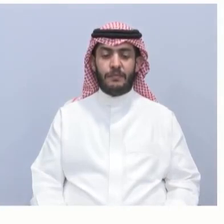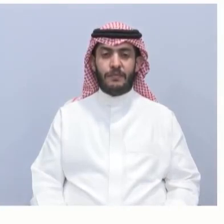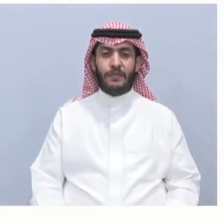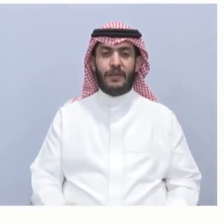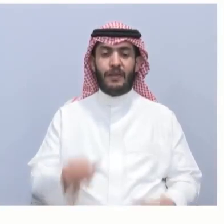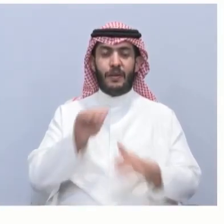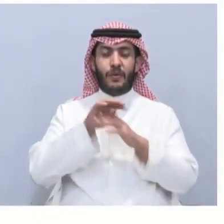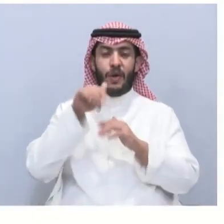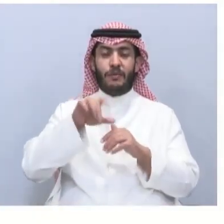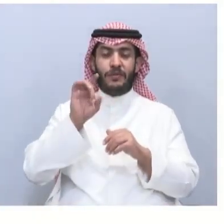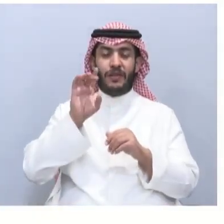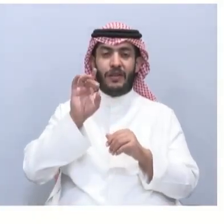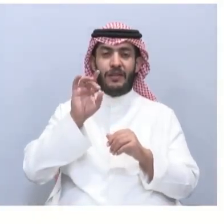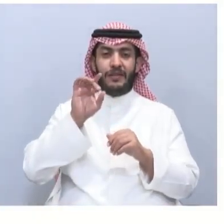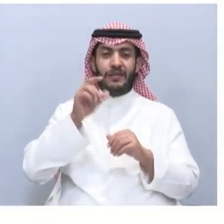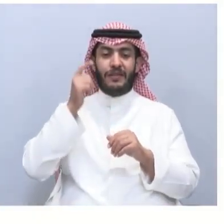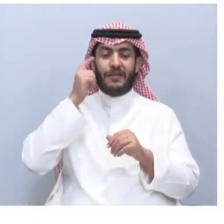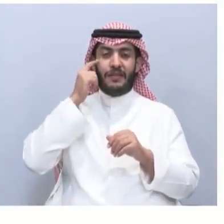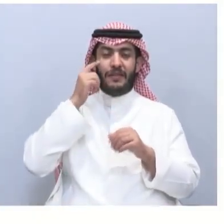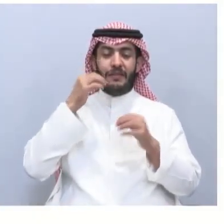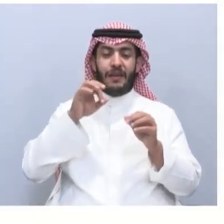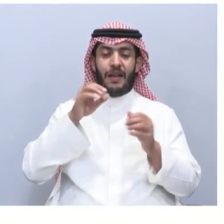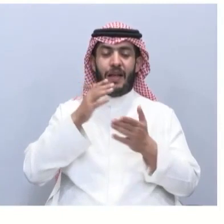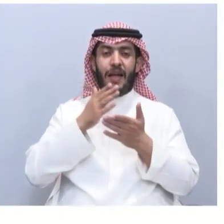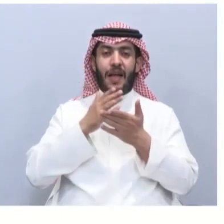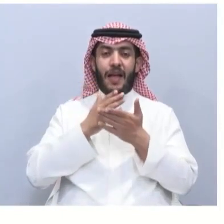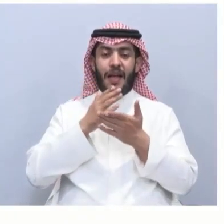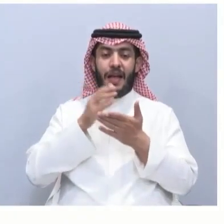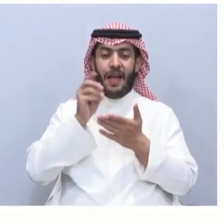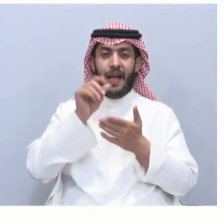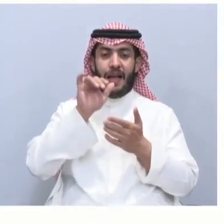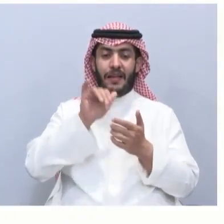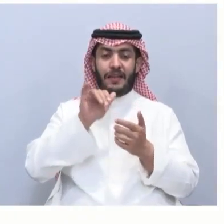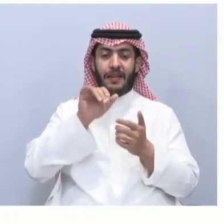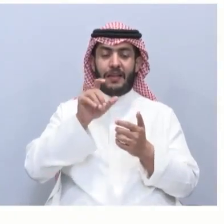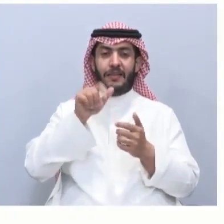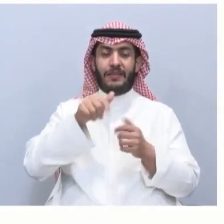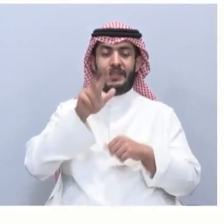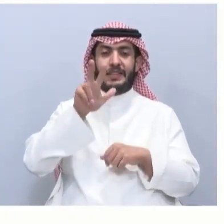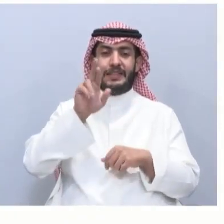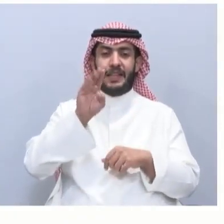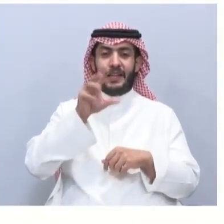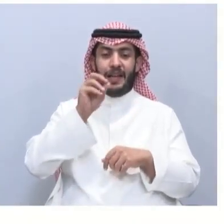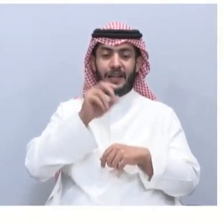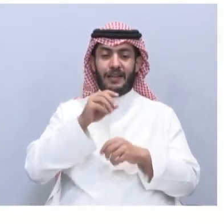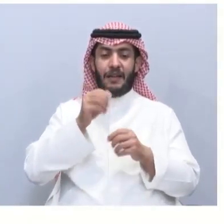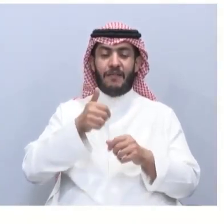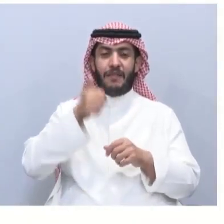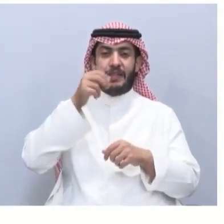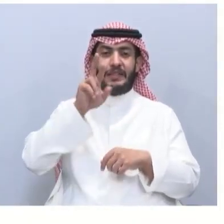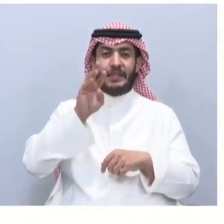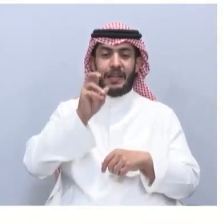في درس اليوم باذن الله تعالى سنعرف شيئا من هديه صلى الله عليه وسلم في الزكاه وسنعرف فضل